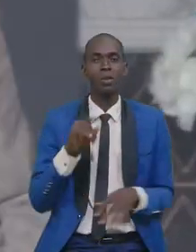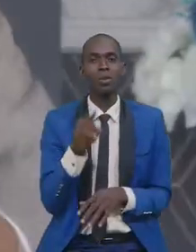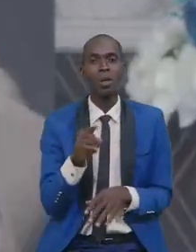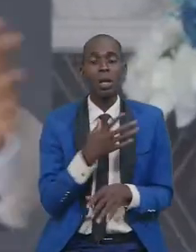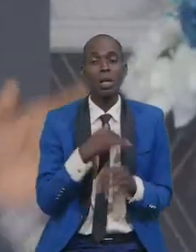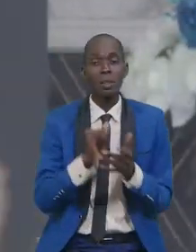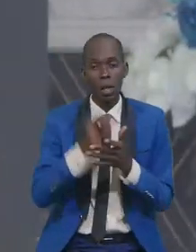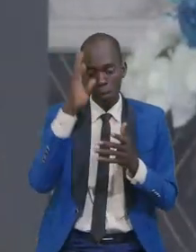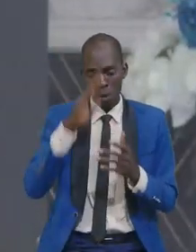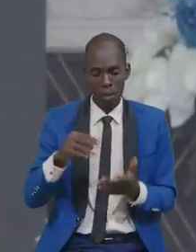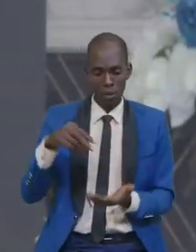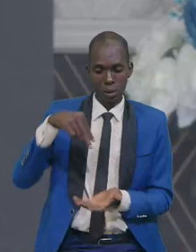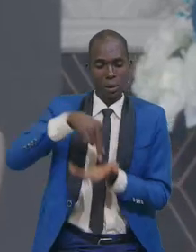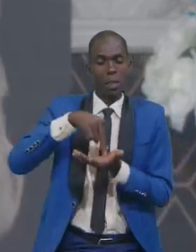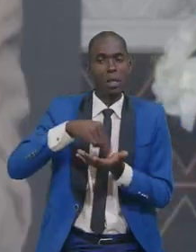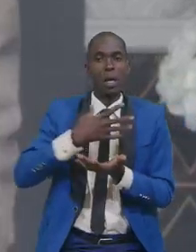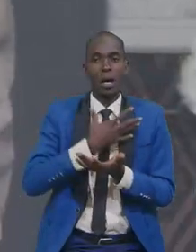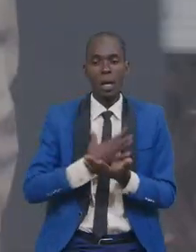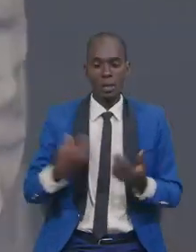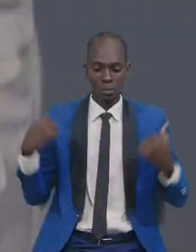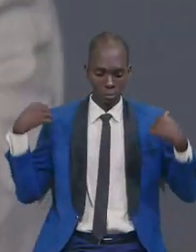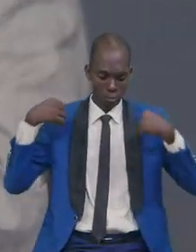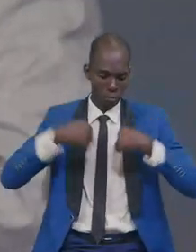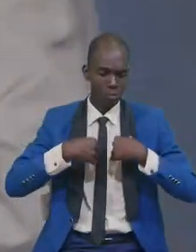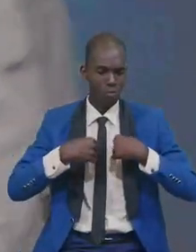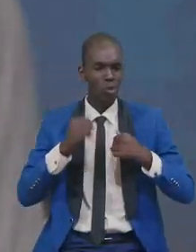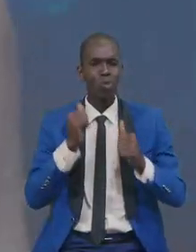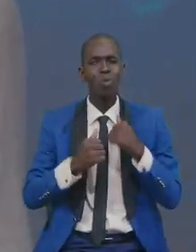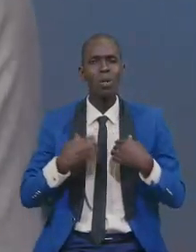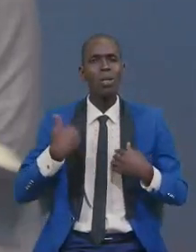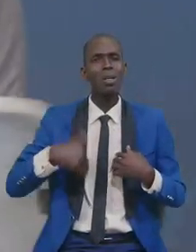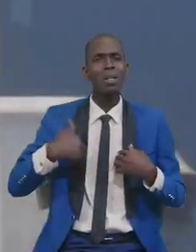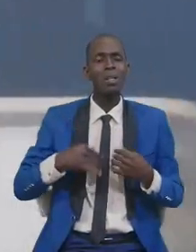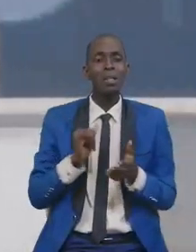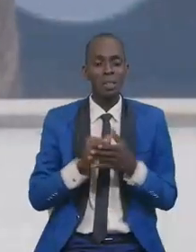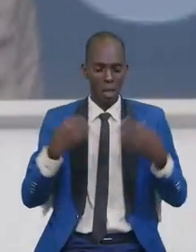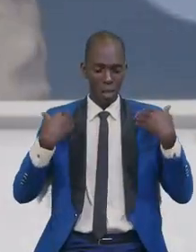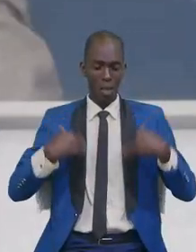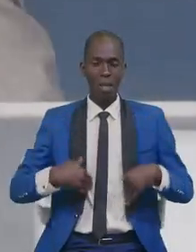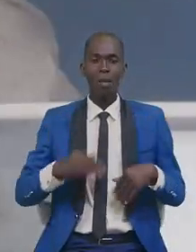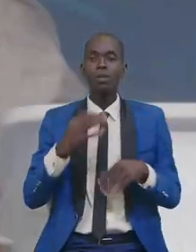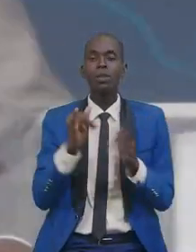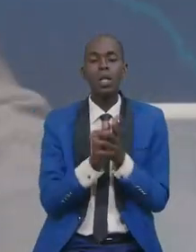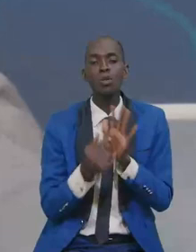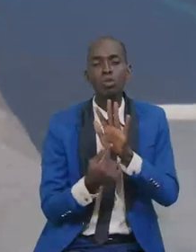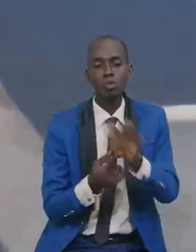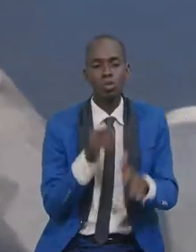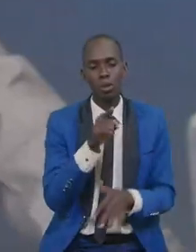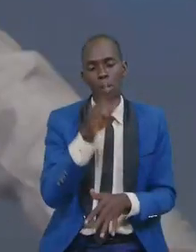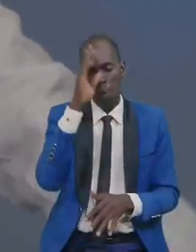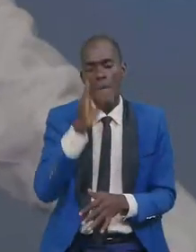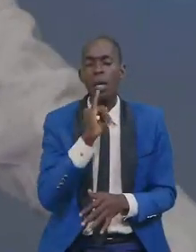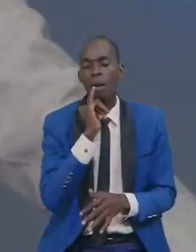jeta son manteau. Je vous raconte l'histoire. C'est le manteau d'aveuglement, le manteau de